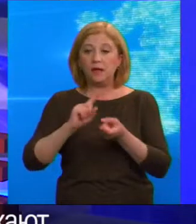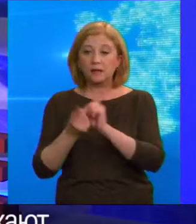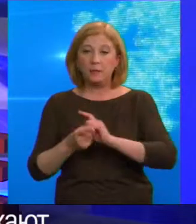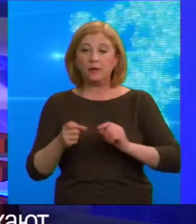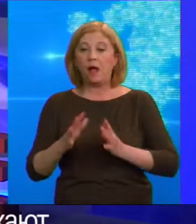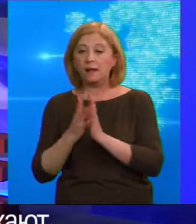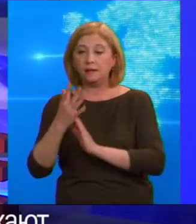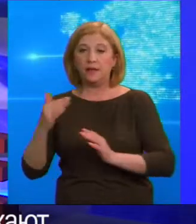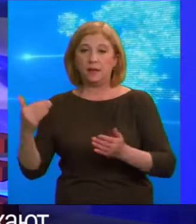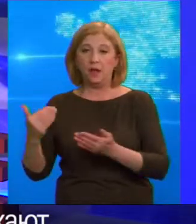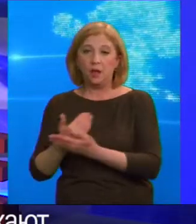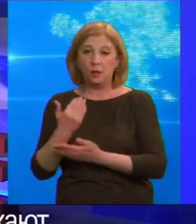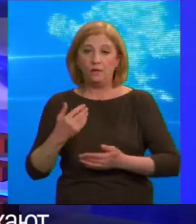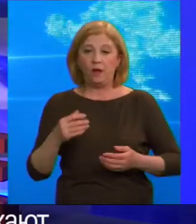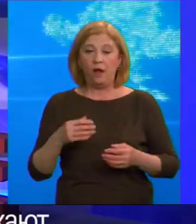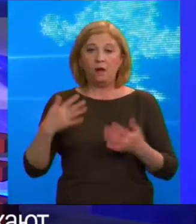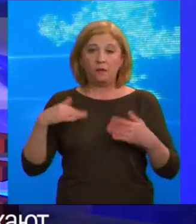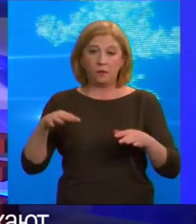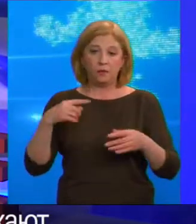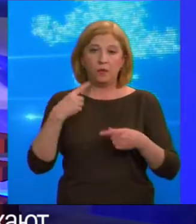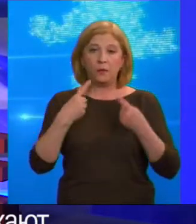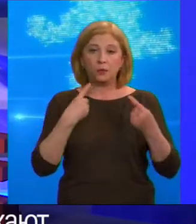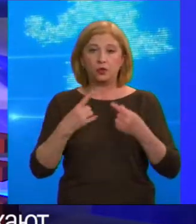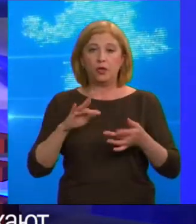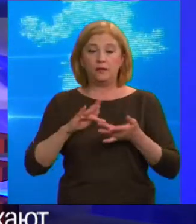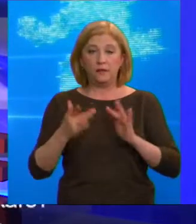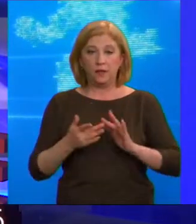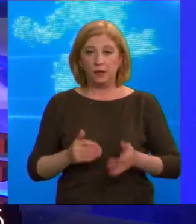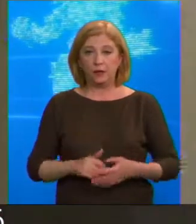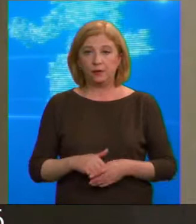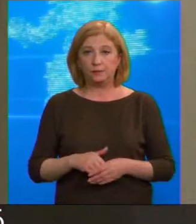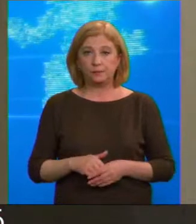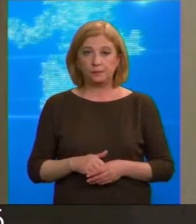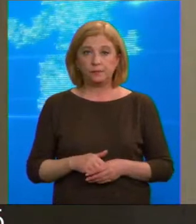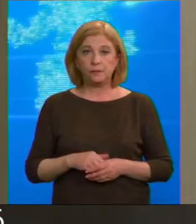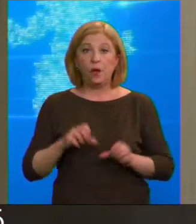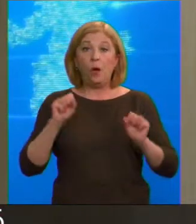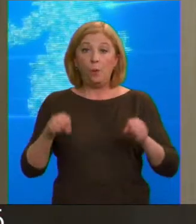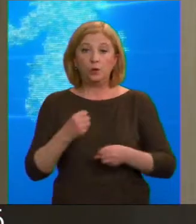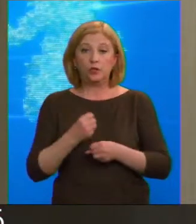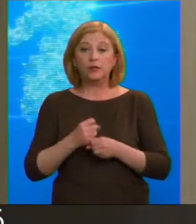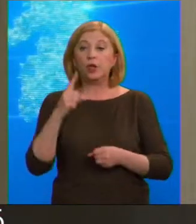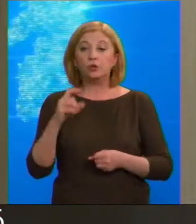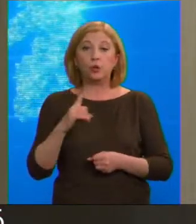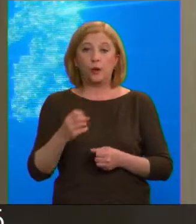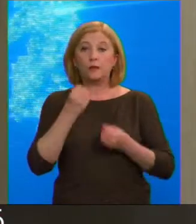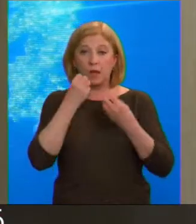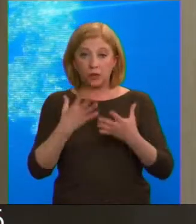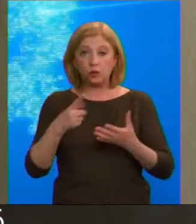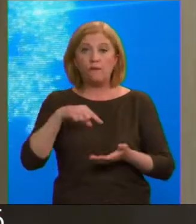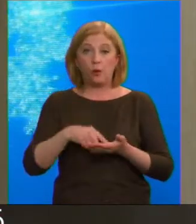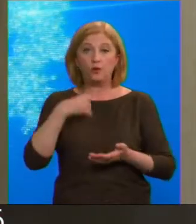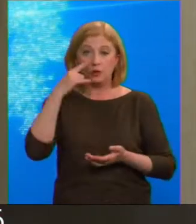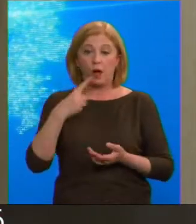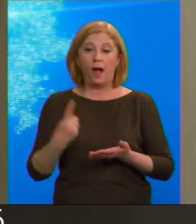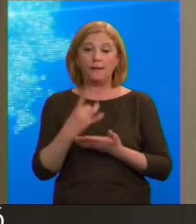новые. Вырубка в выходные вызвала бурное обсуждение в социальных сетях. То есть можно сделать 100 раз хорошо в городе Челябинске, один раз